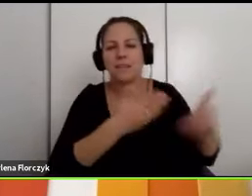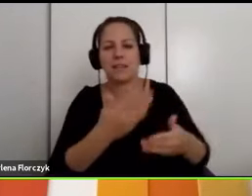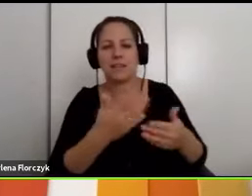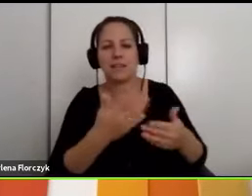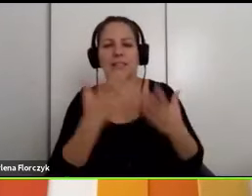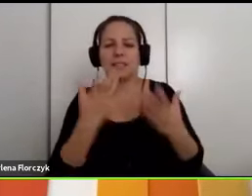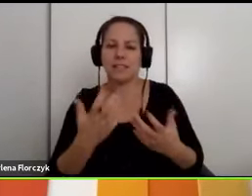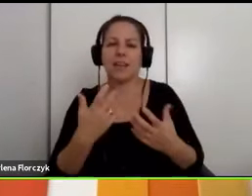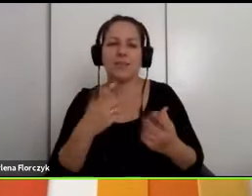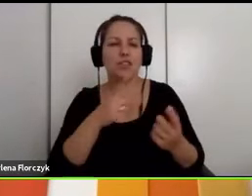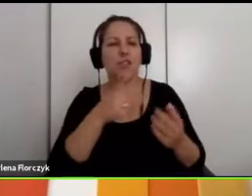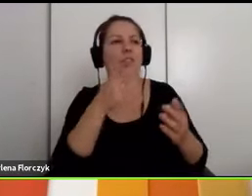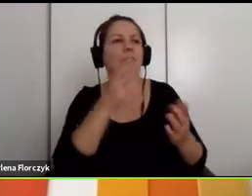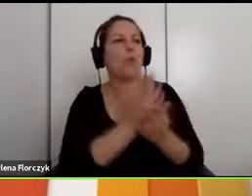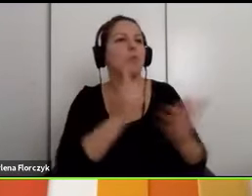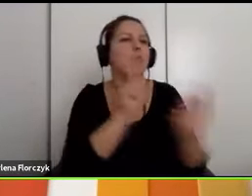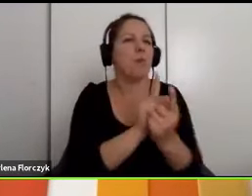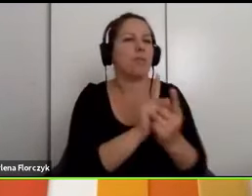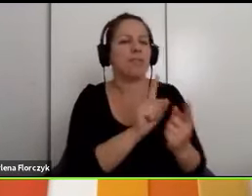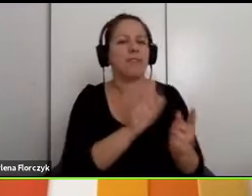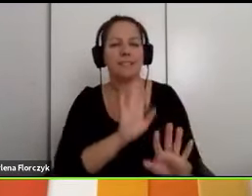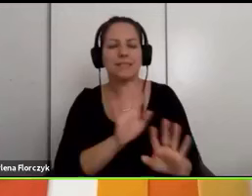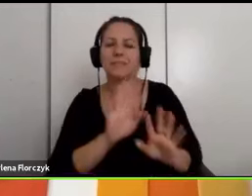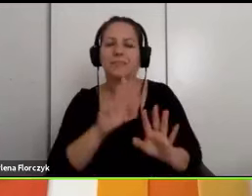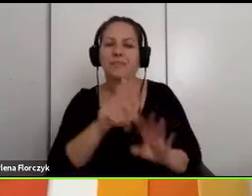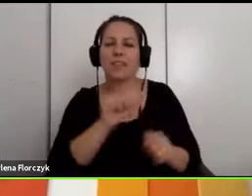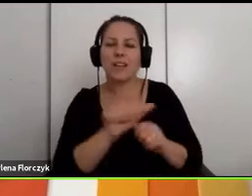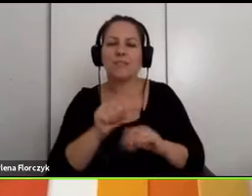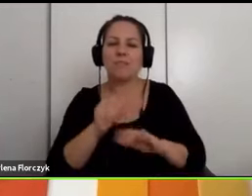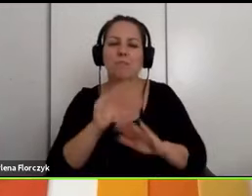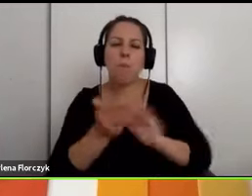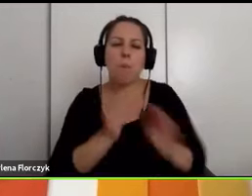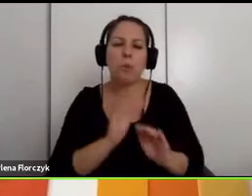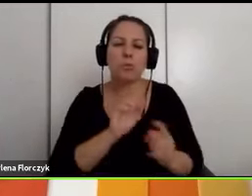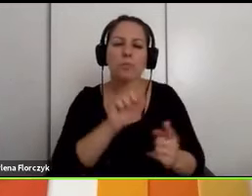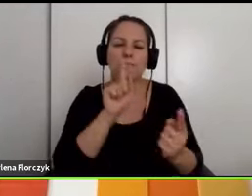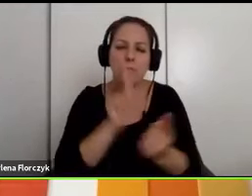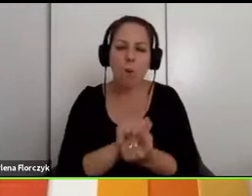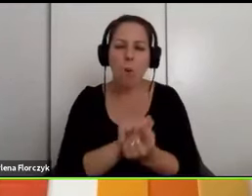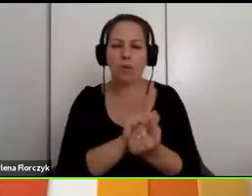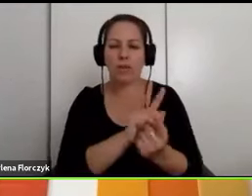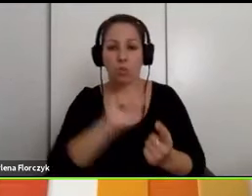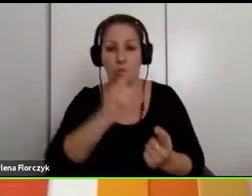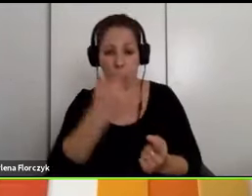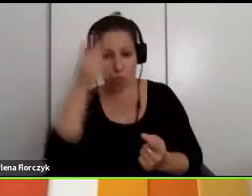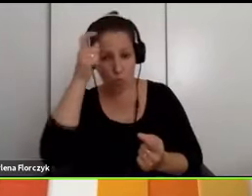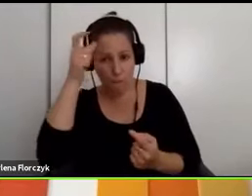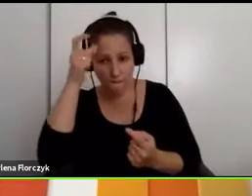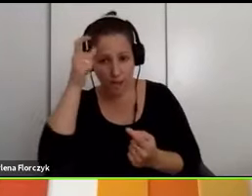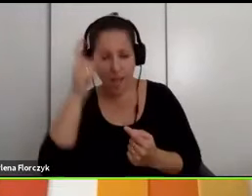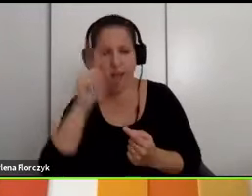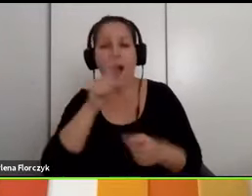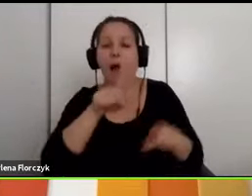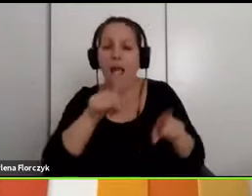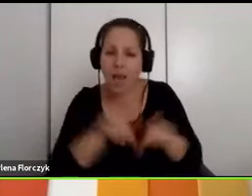żeby się spotykać ze sobą, ale rzeczywiście jest to taki sposób na spotkanie drugiego człowieka, ale